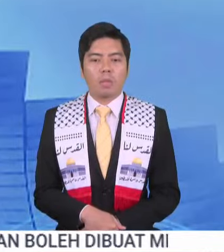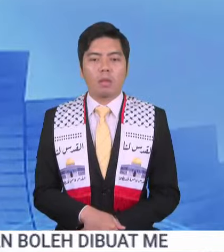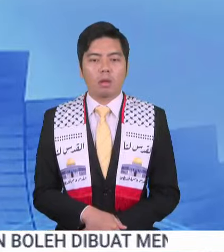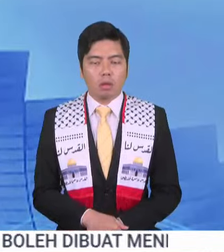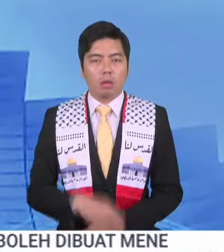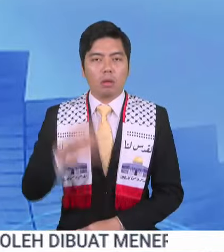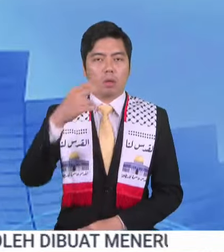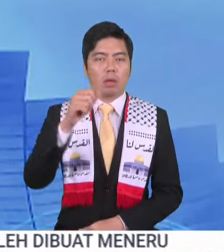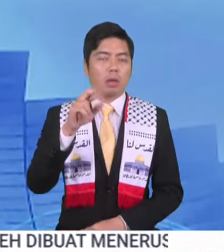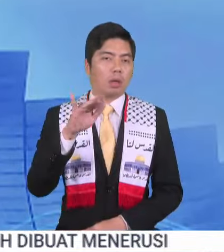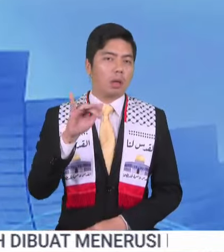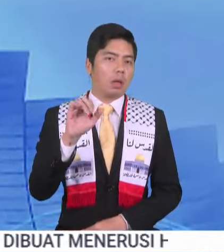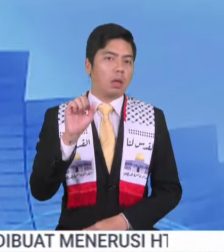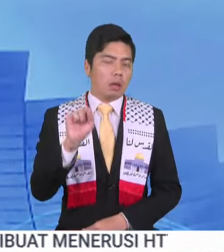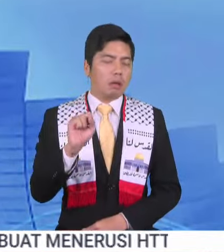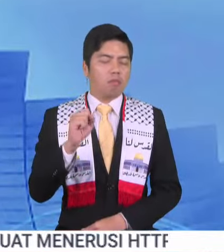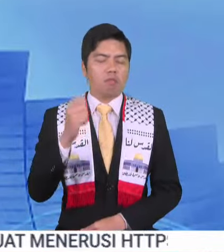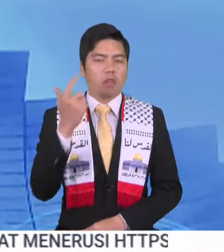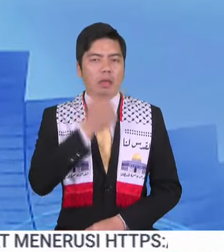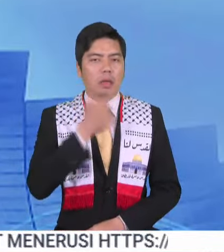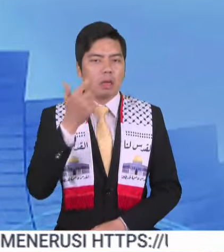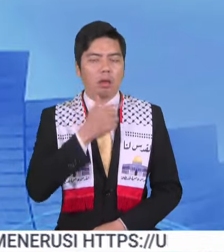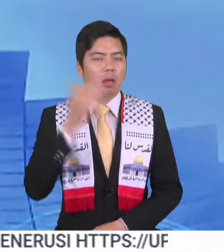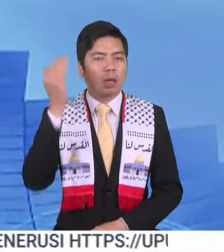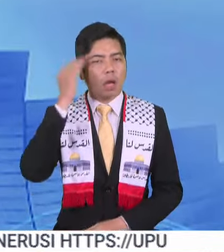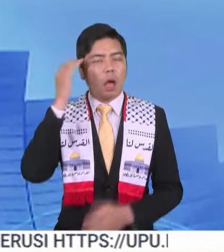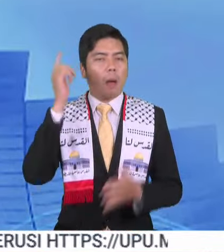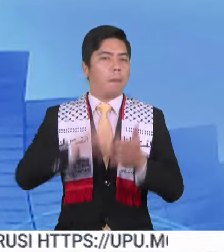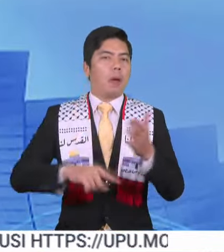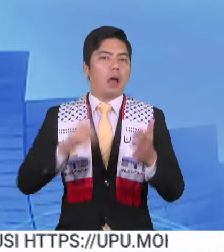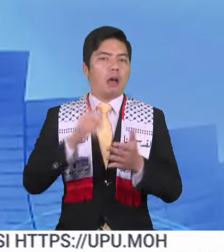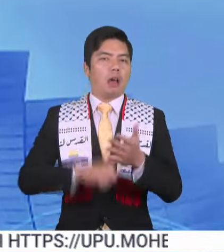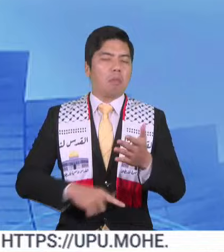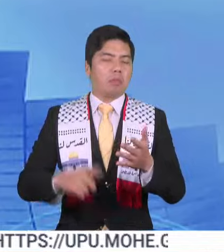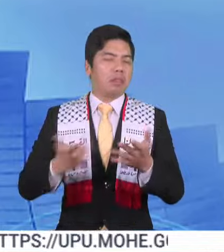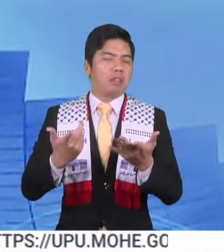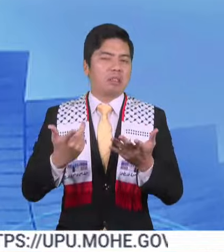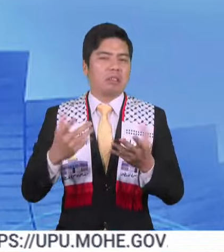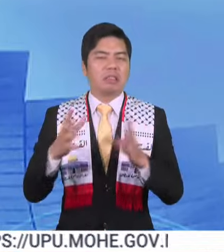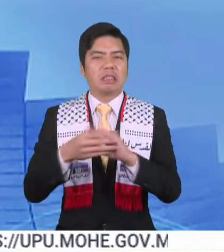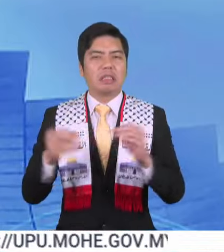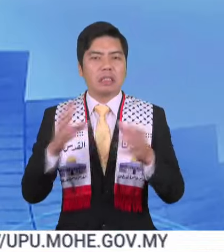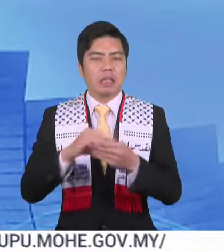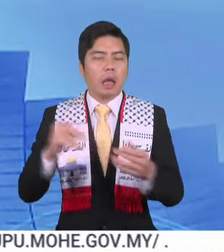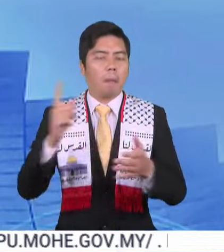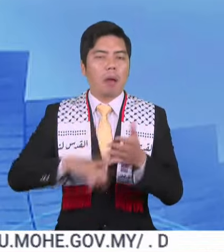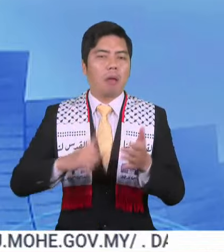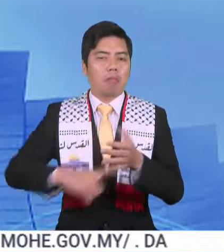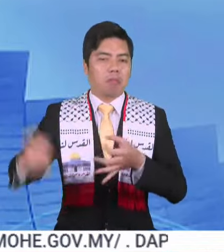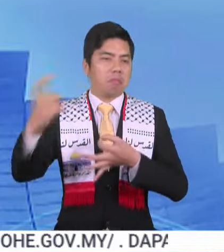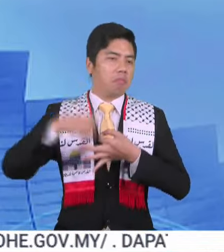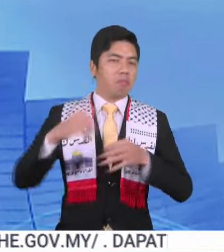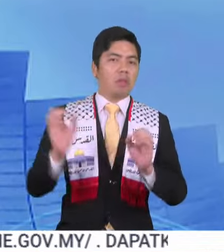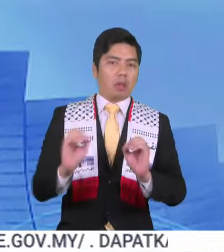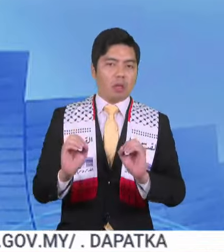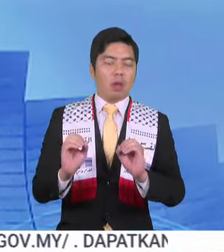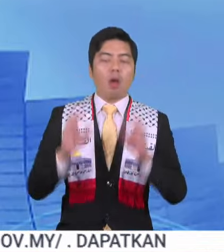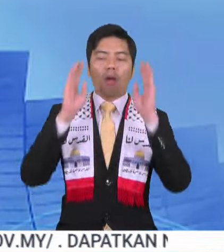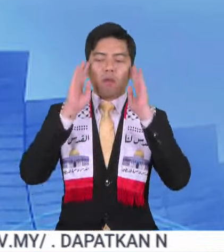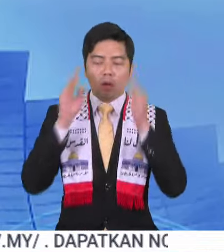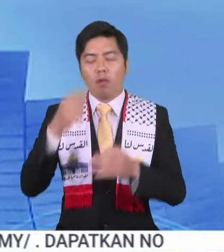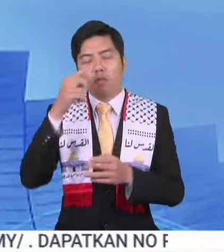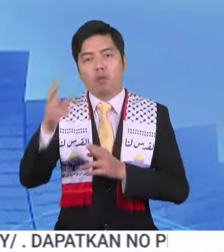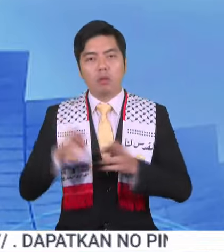Haris Hamdan enggan ambil tahu sebarang kontroversi membabitkan artis lain yang tiada kaitan dengannya. Fokusnya tertumpu kepada